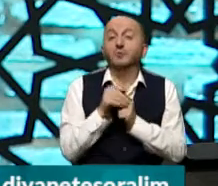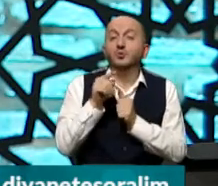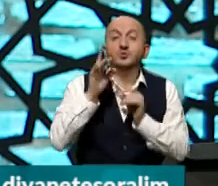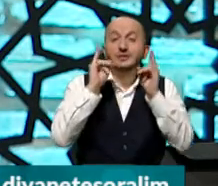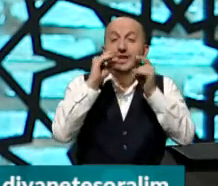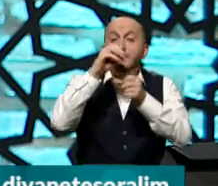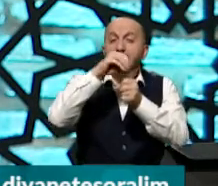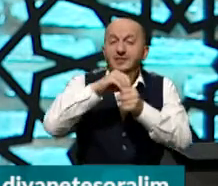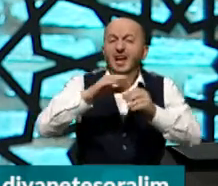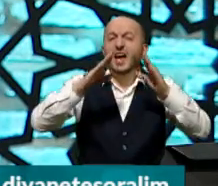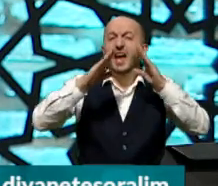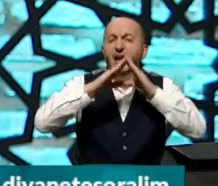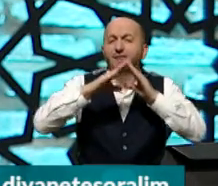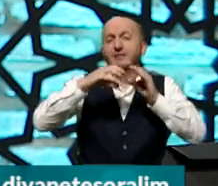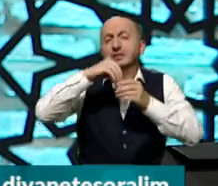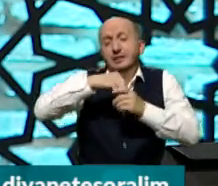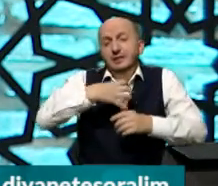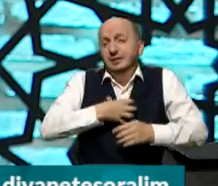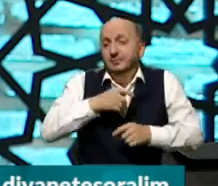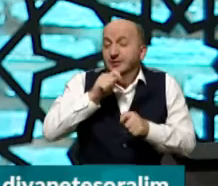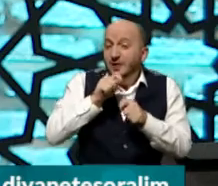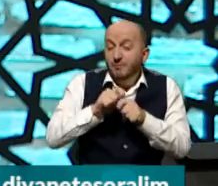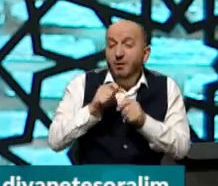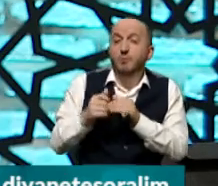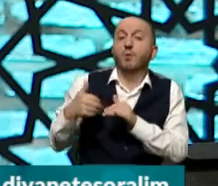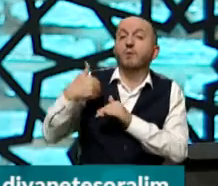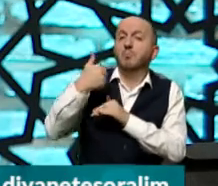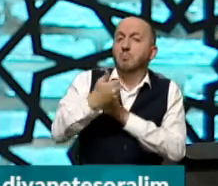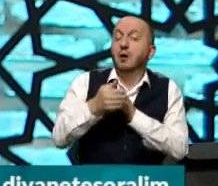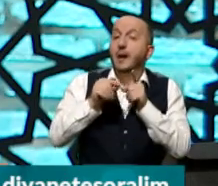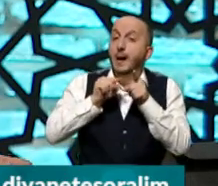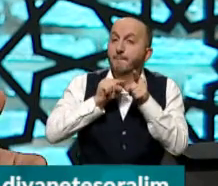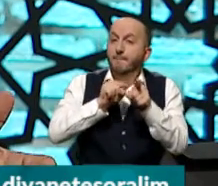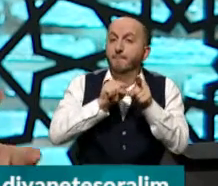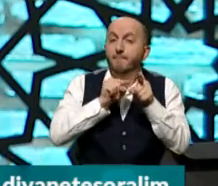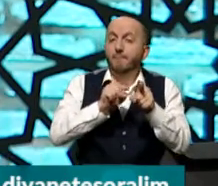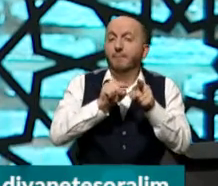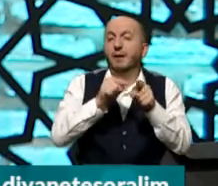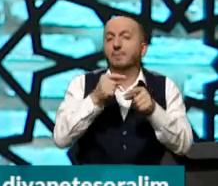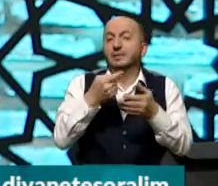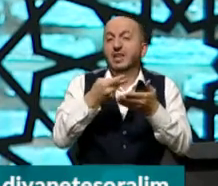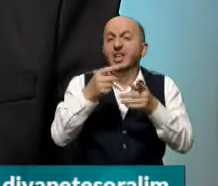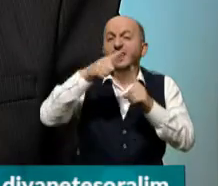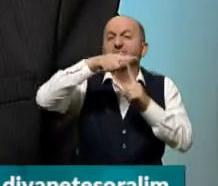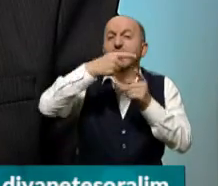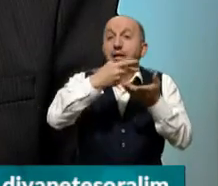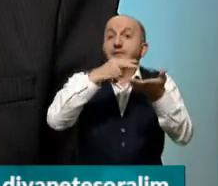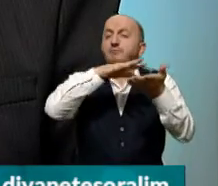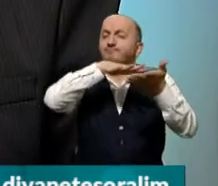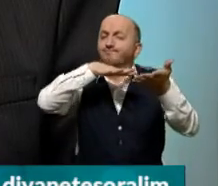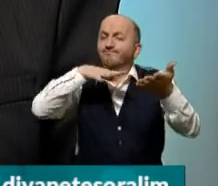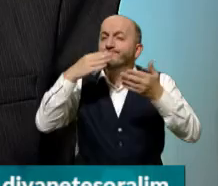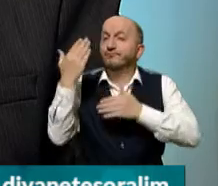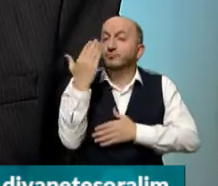camide gerekse evde biz kendimiz de yapıyoruz. Bunun mukabilinde hemen peşi sıra belki bir de tefsir okuyoruz. Acaba bu